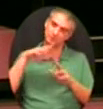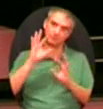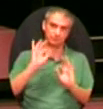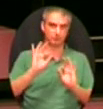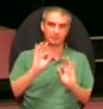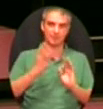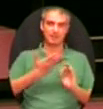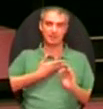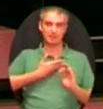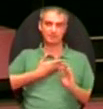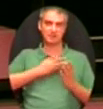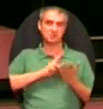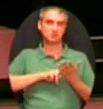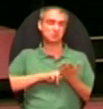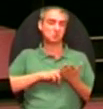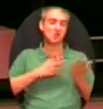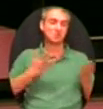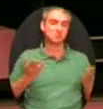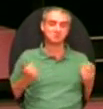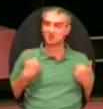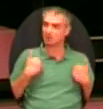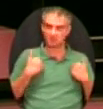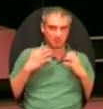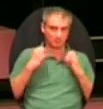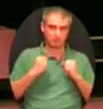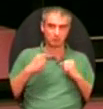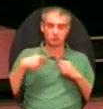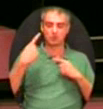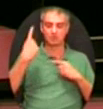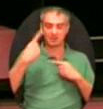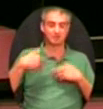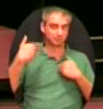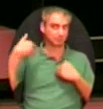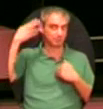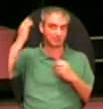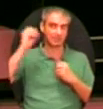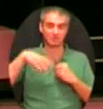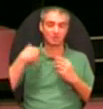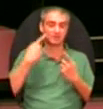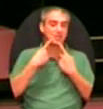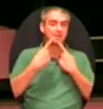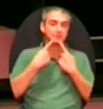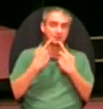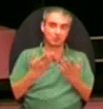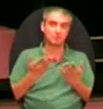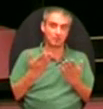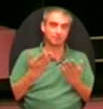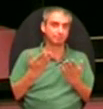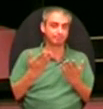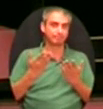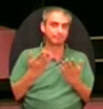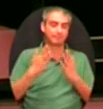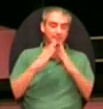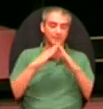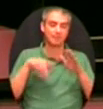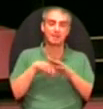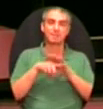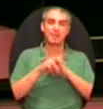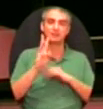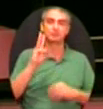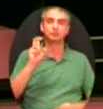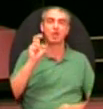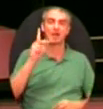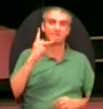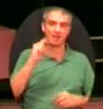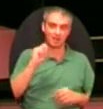בשביל לקבל זכויות. אני אין לי ספק שיום יבוא וכשיהיה מסע ומתן, מחנה פליטים